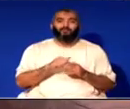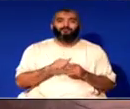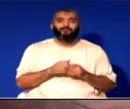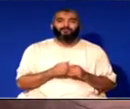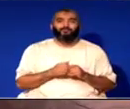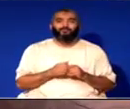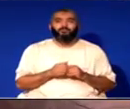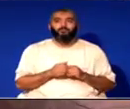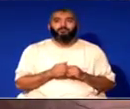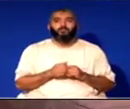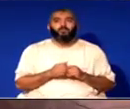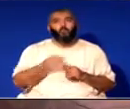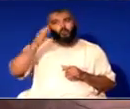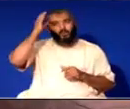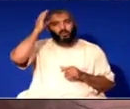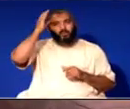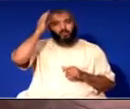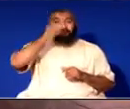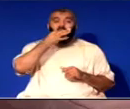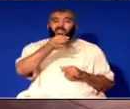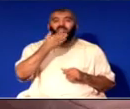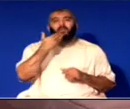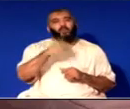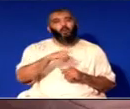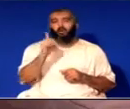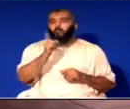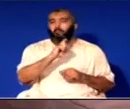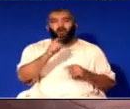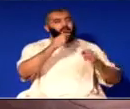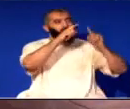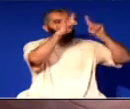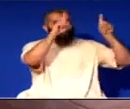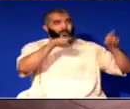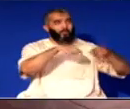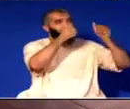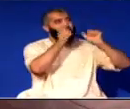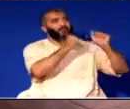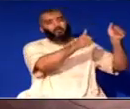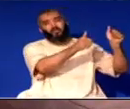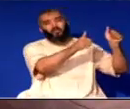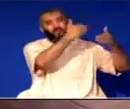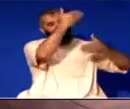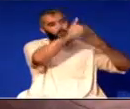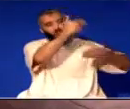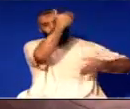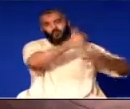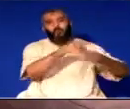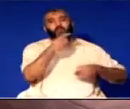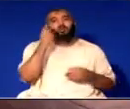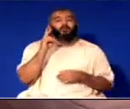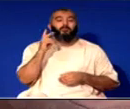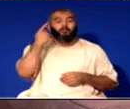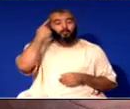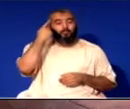هذا هو اللي بعض الحين العلماء يقول لك الافضل ما نعلقوا الصوره تاع الميت، بغض النظر على هذا اللي يقولوا تاع الصوره منع التصوير. يقول لك حتى علاش؟